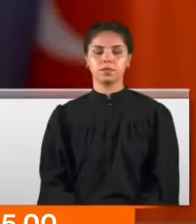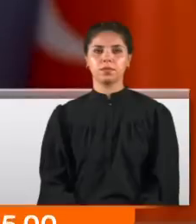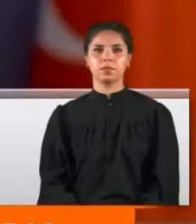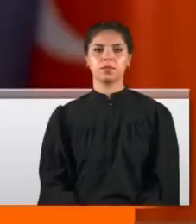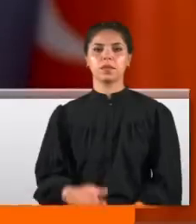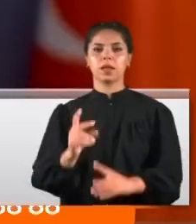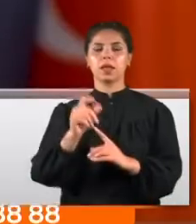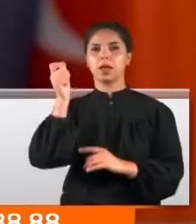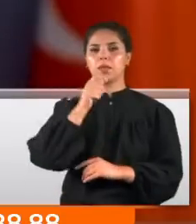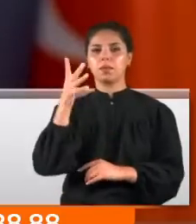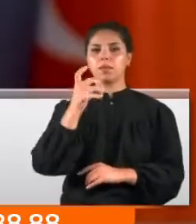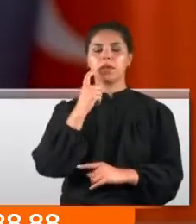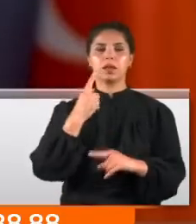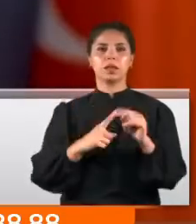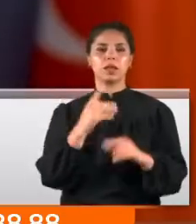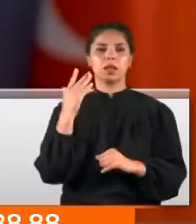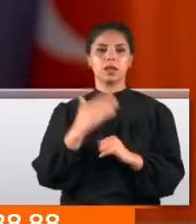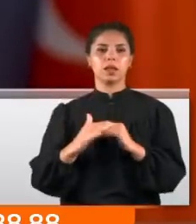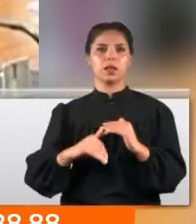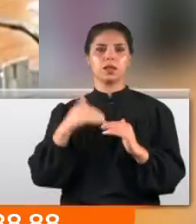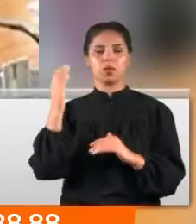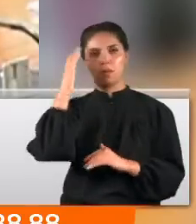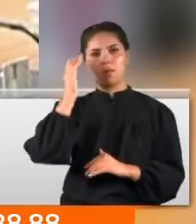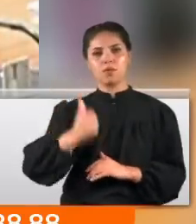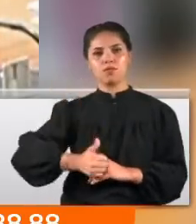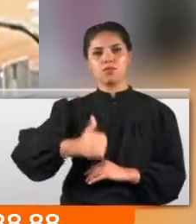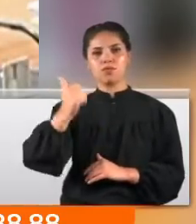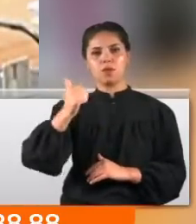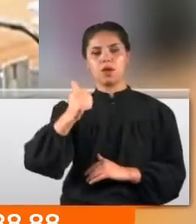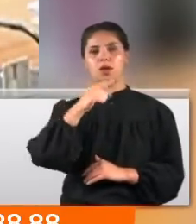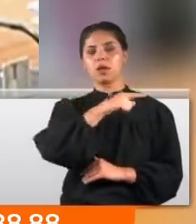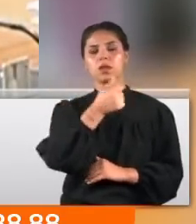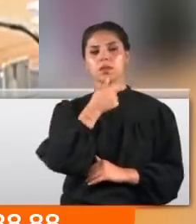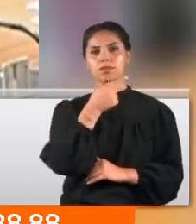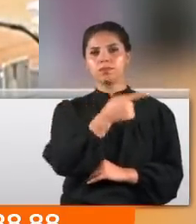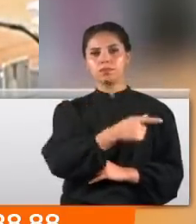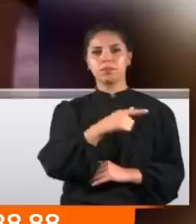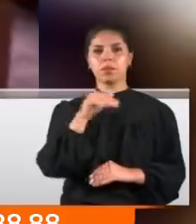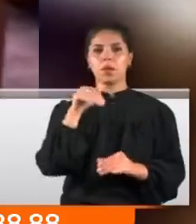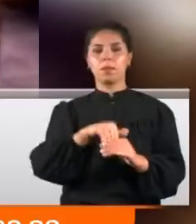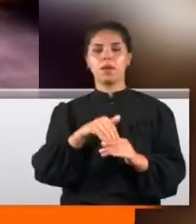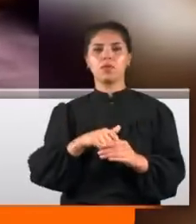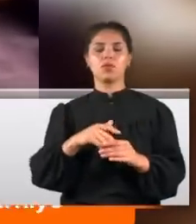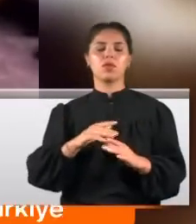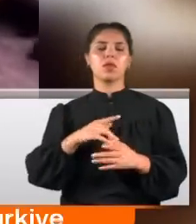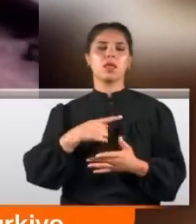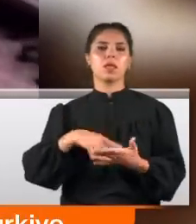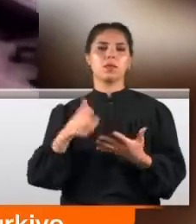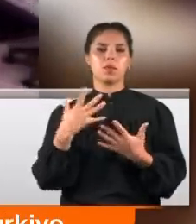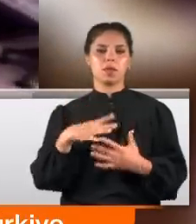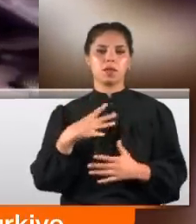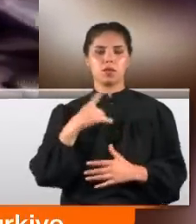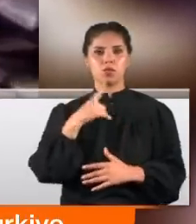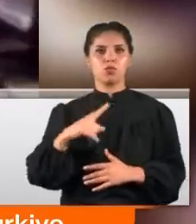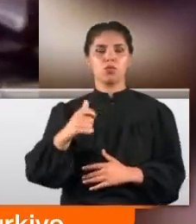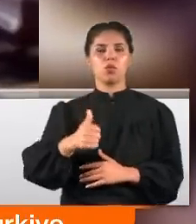İmran Han'a 5 yıl siyaset yasağı sonrası Başbakan Şahbaz Şerif parlamentonun feshedilmesini istedi. Cumhurbaşkanı